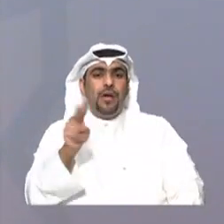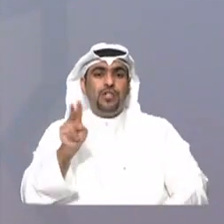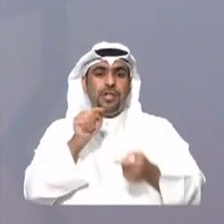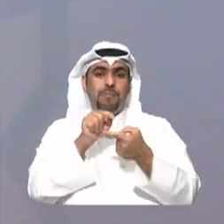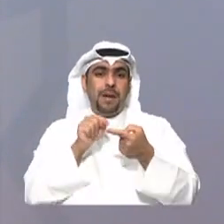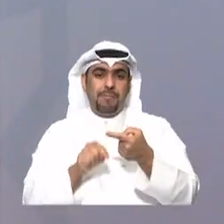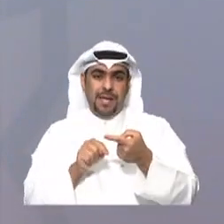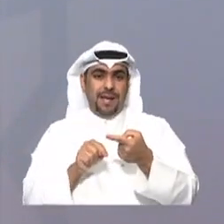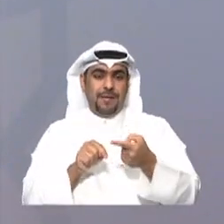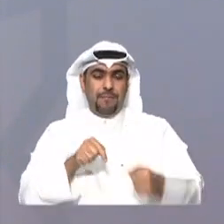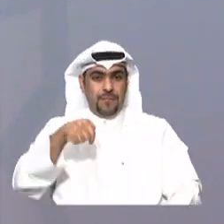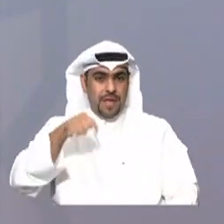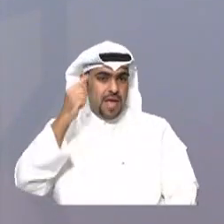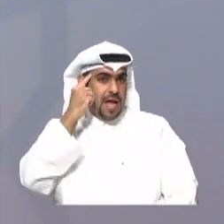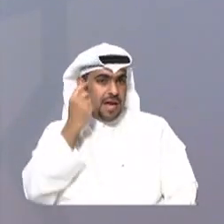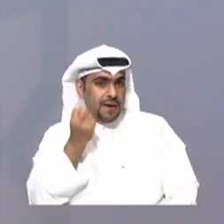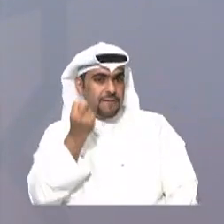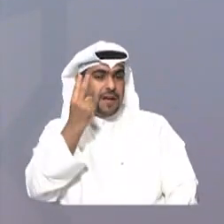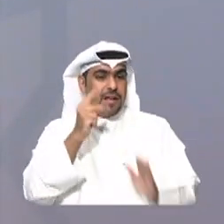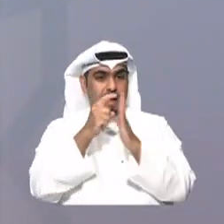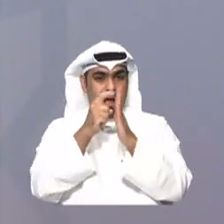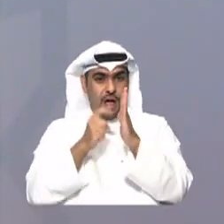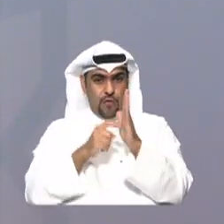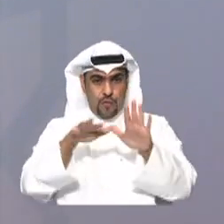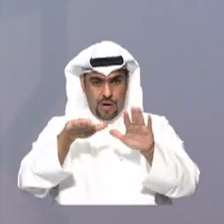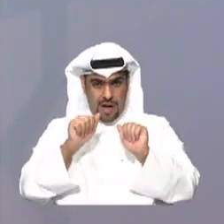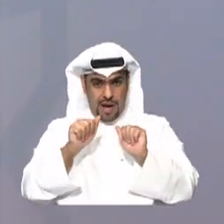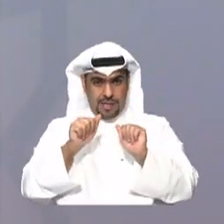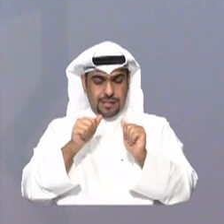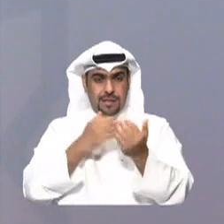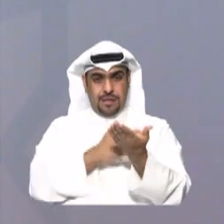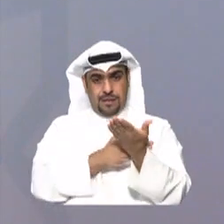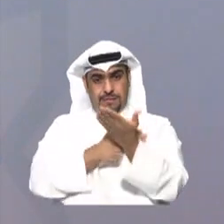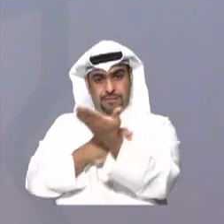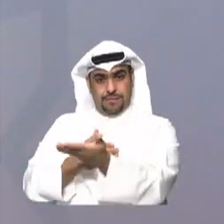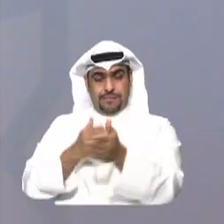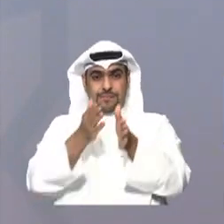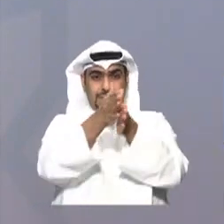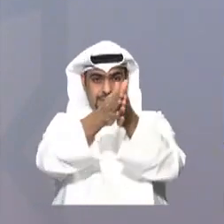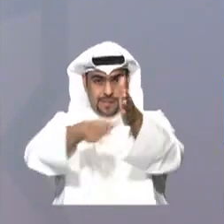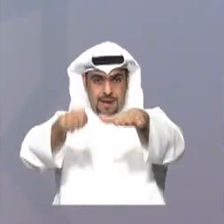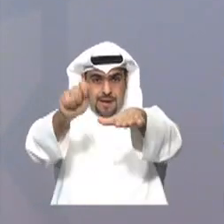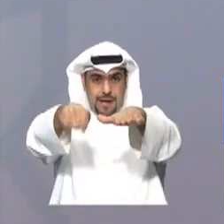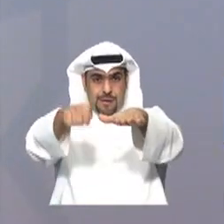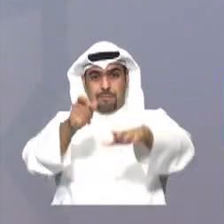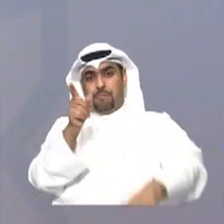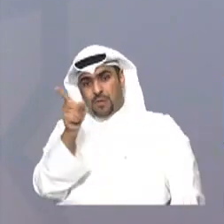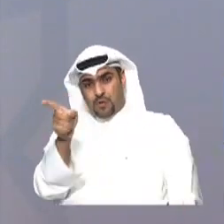اقتراحات في قوانين الى همم مجلس الامه وتم مناقشه الكثير من همم